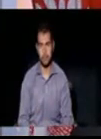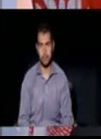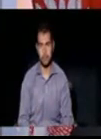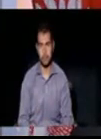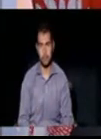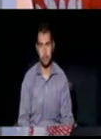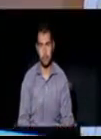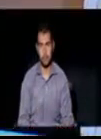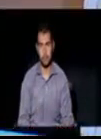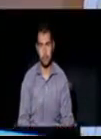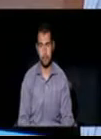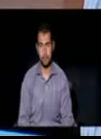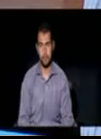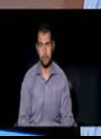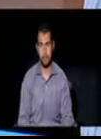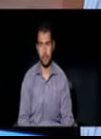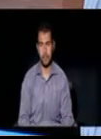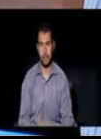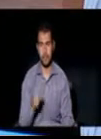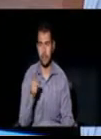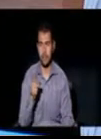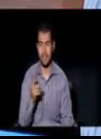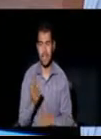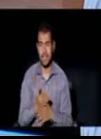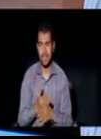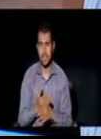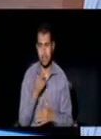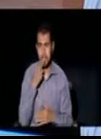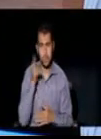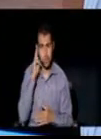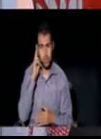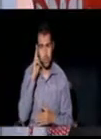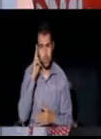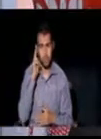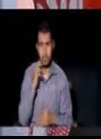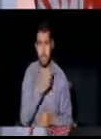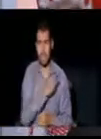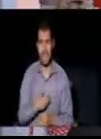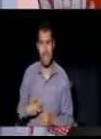يعني ايه معنى الصم؟ يعني الموضوع ده راجع لايه؟ ليه الصم مش واخدين حقهم في مصر؟